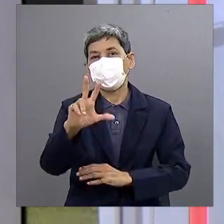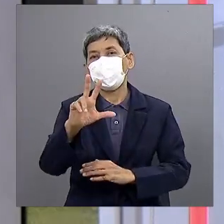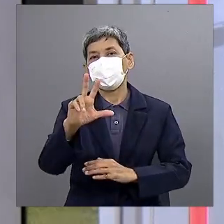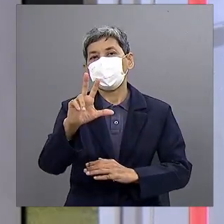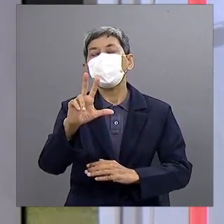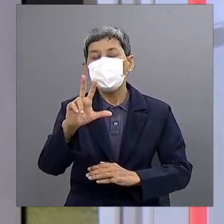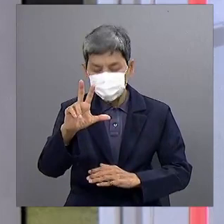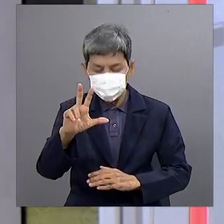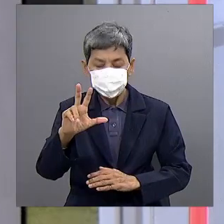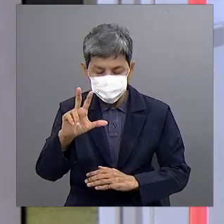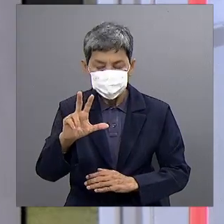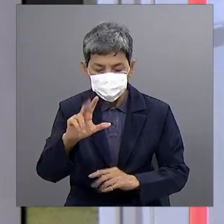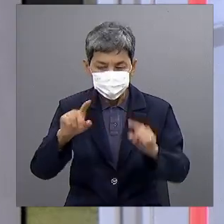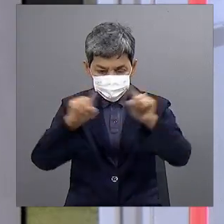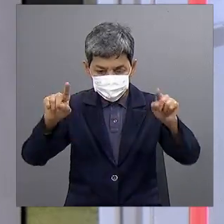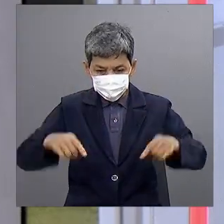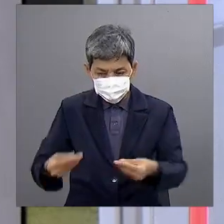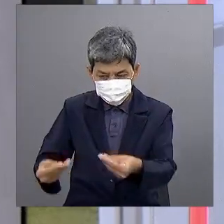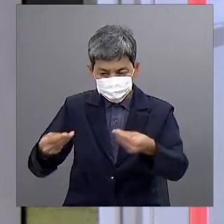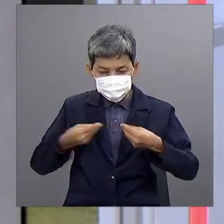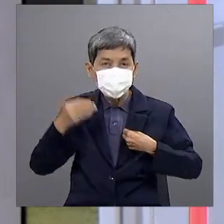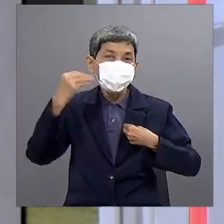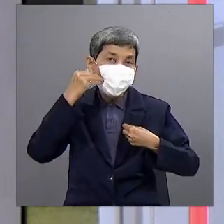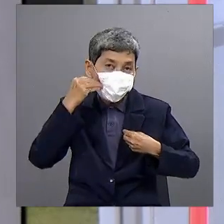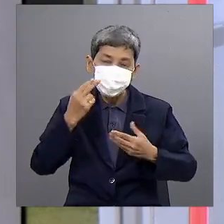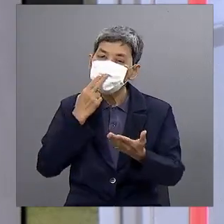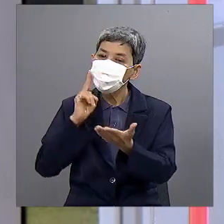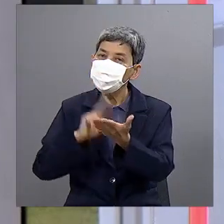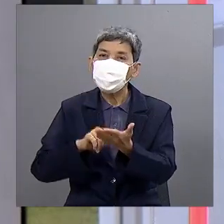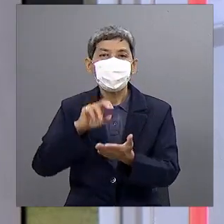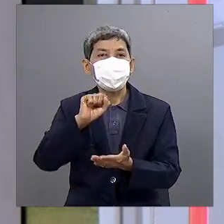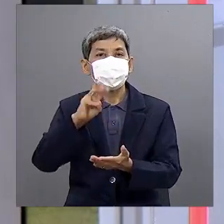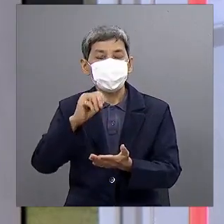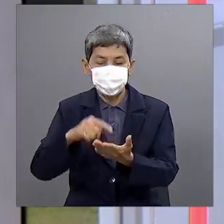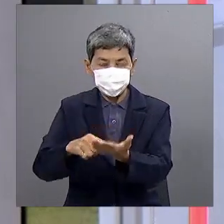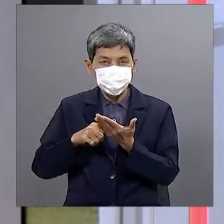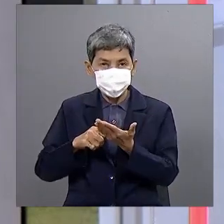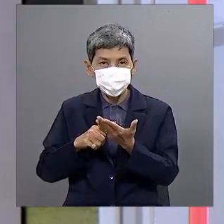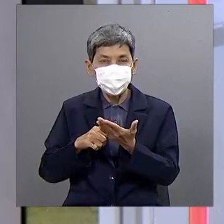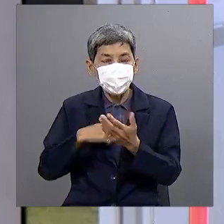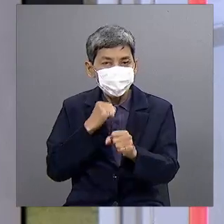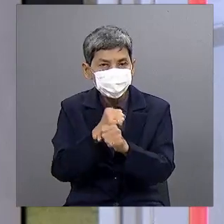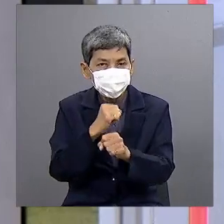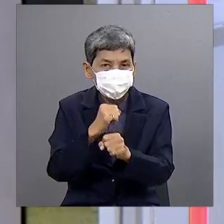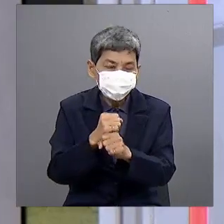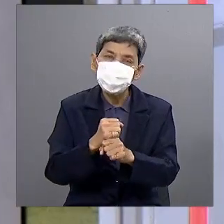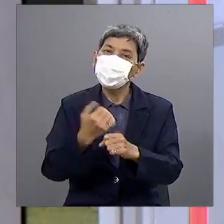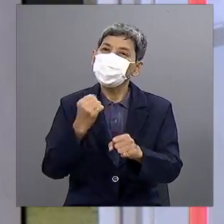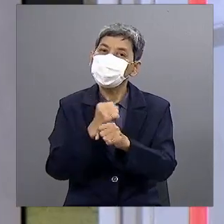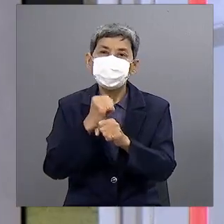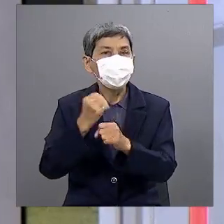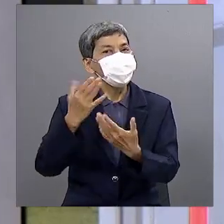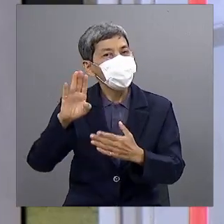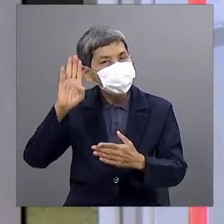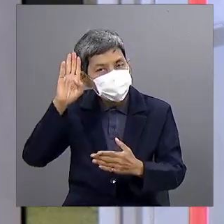ชมเขาจะยื่นเอกสารมาที่บ้านเราแหละกับอีกอย่างนึงคือส่ง SMS ในเบอร์ที่เราลงหรือทำธุรกรรมไว้ว่าจะเป็นนิติบุคคลหรือเป็นบุคคลก็ตามอย่